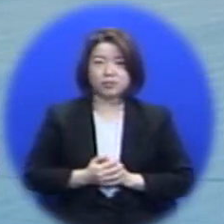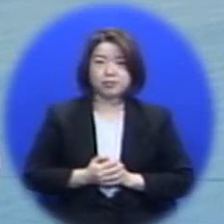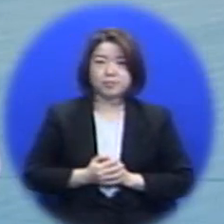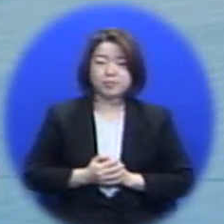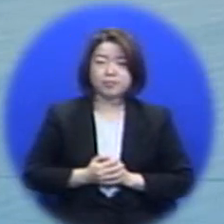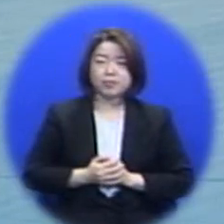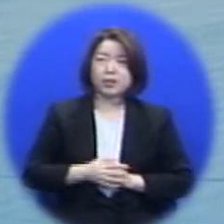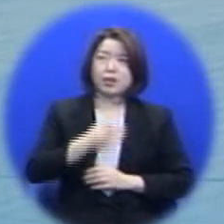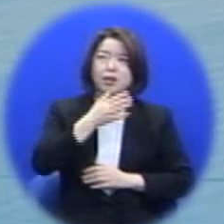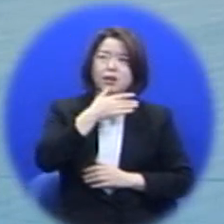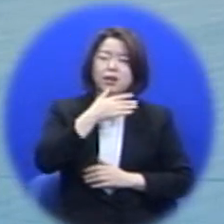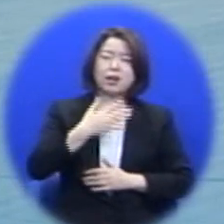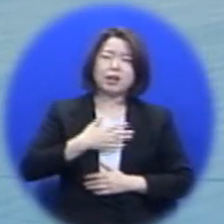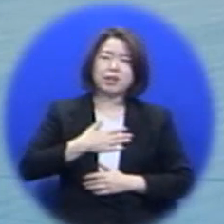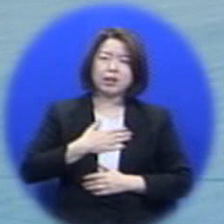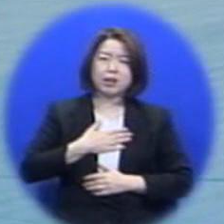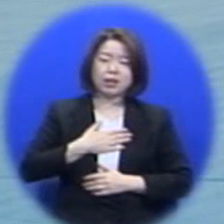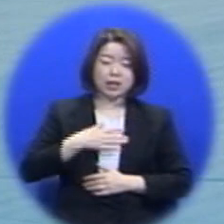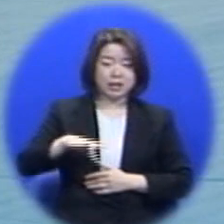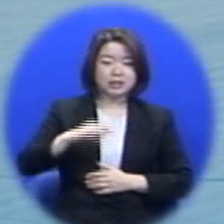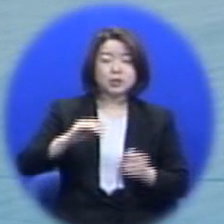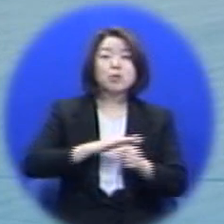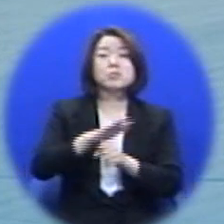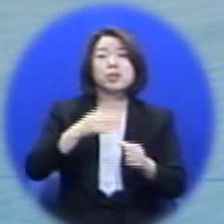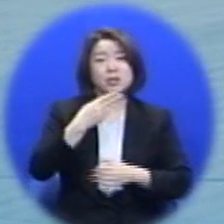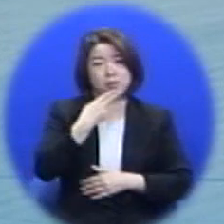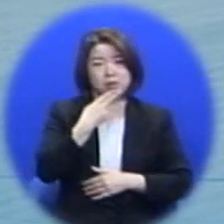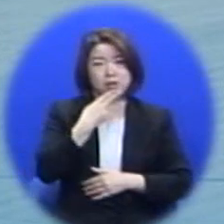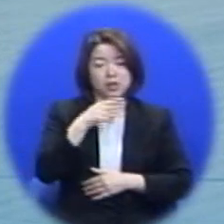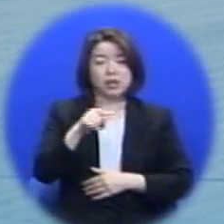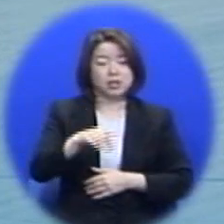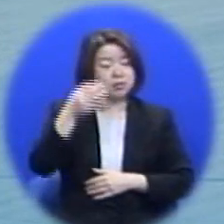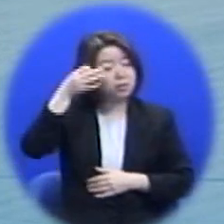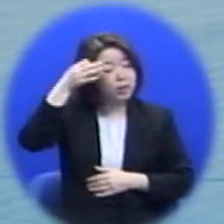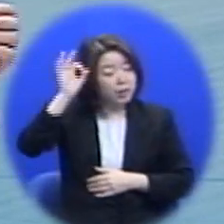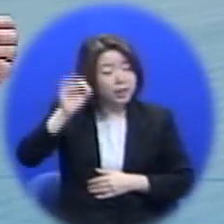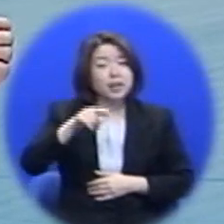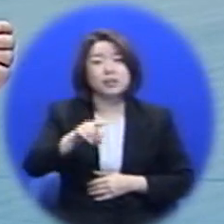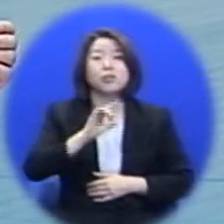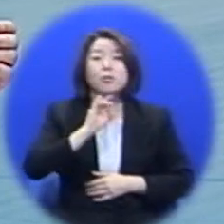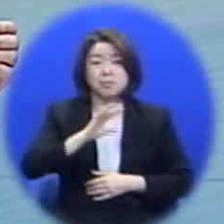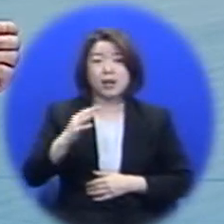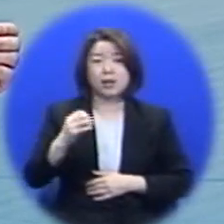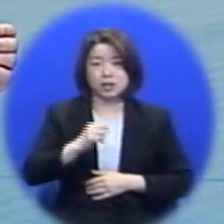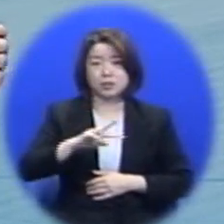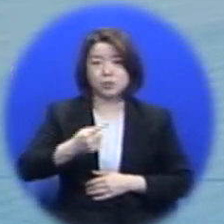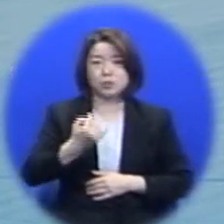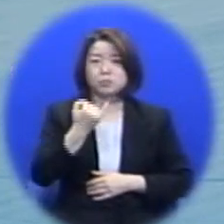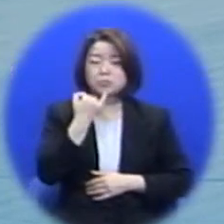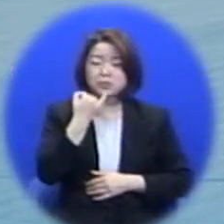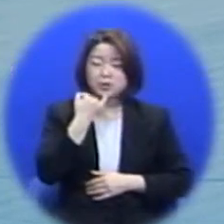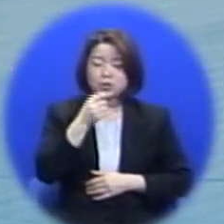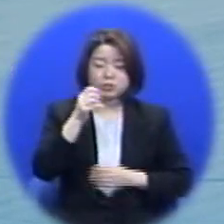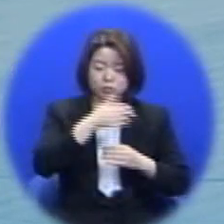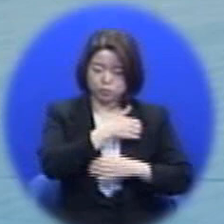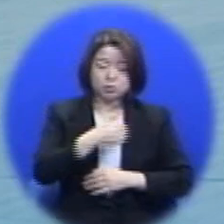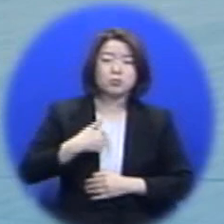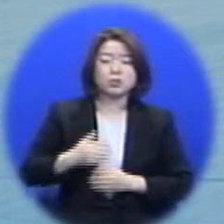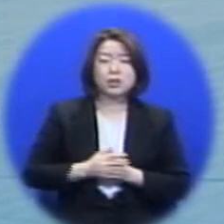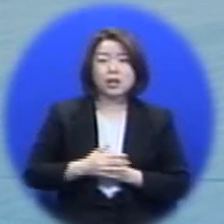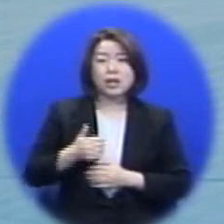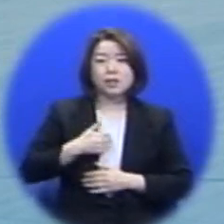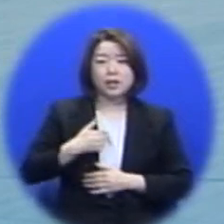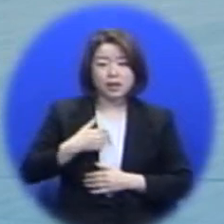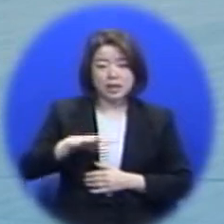아, 내게 처음 사랑이었구나. 이거 깨닫는 것만 가지고도 대단한 일입니다. 내게 처음